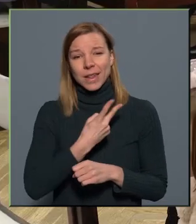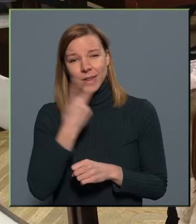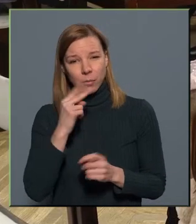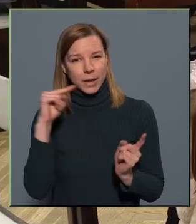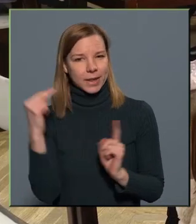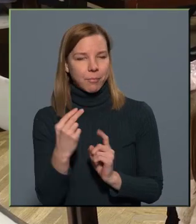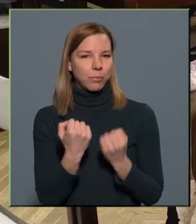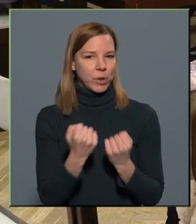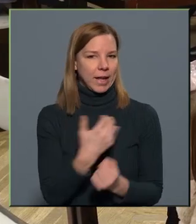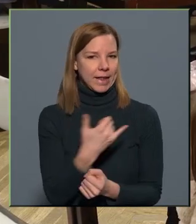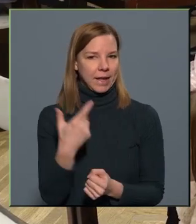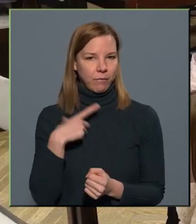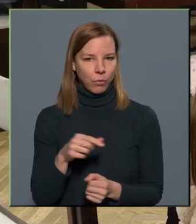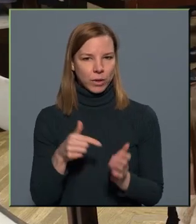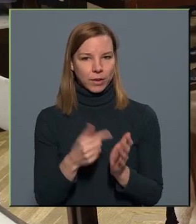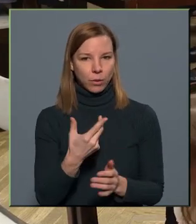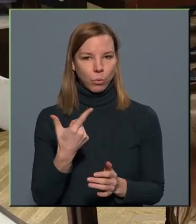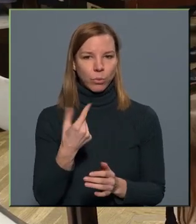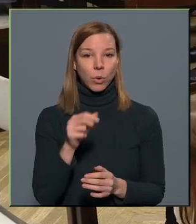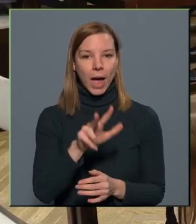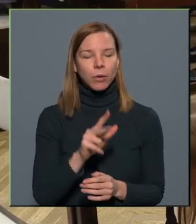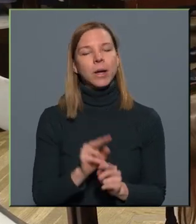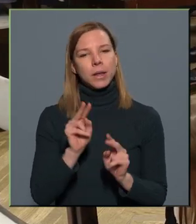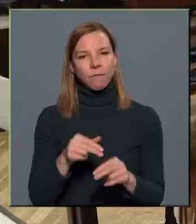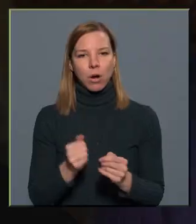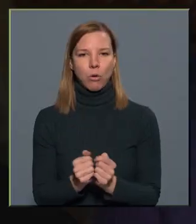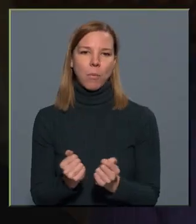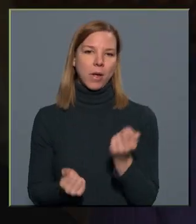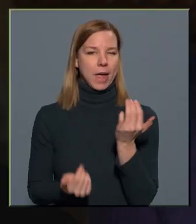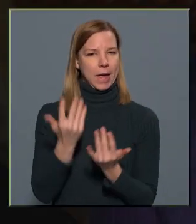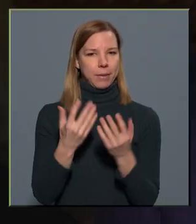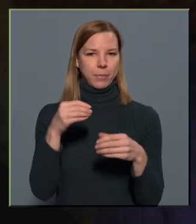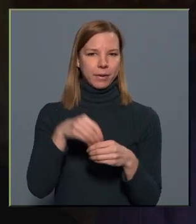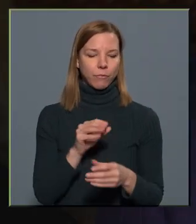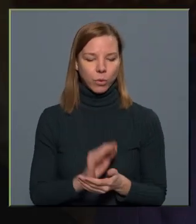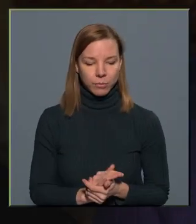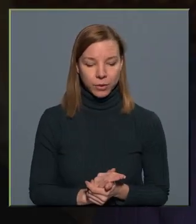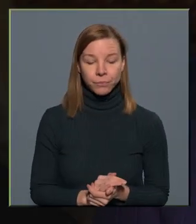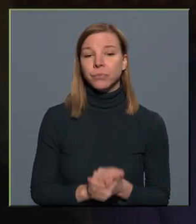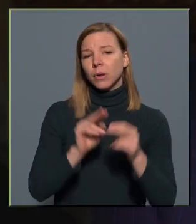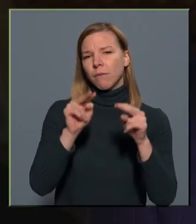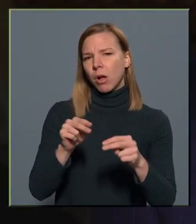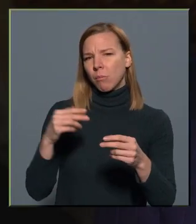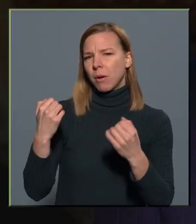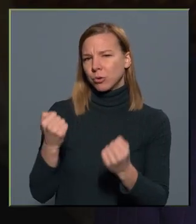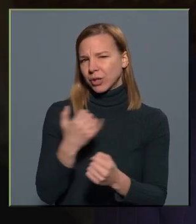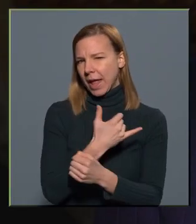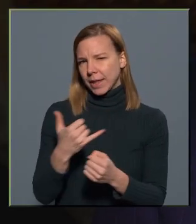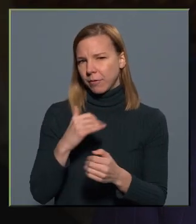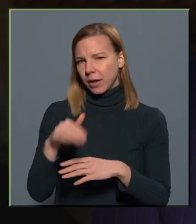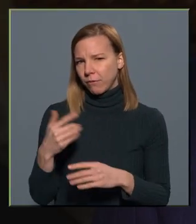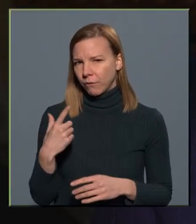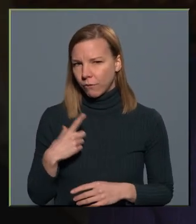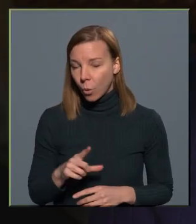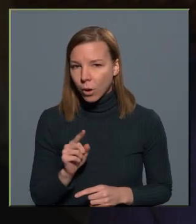esztendőt, viszont ismét sikerült figyelemre méltó eredményeket hozniuk. Most egy nehezebb éven vagyunk túl, attól függetlenül